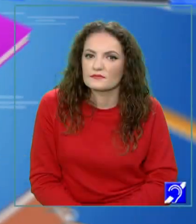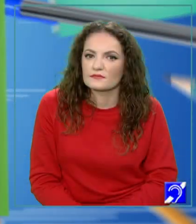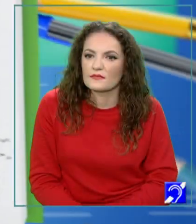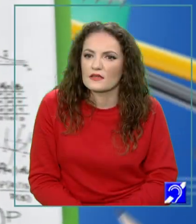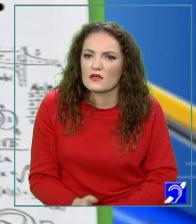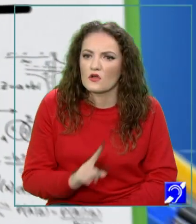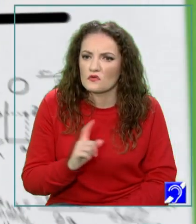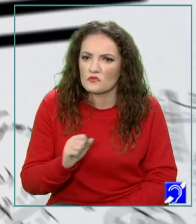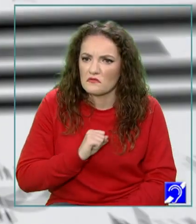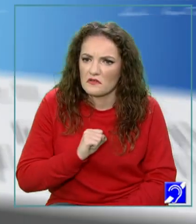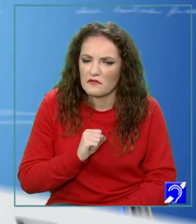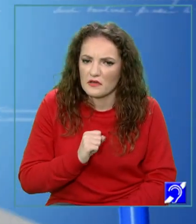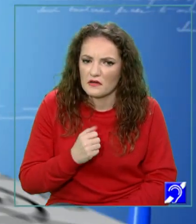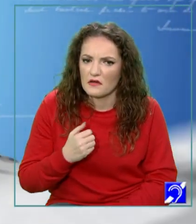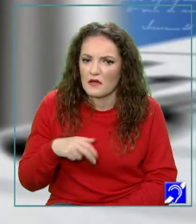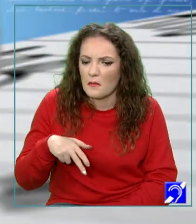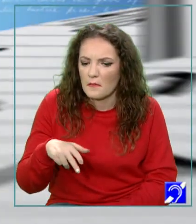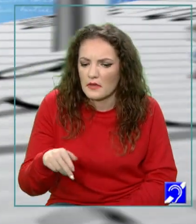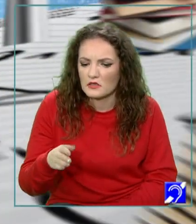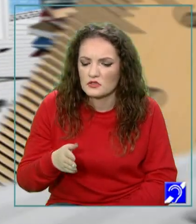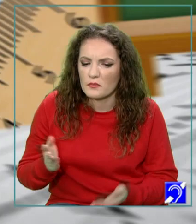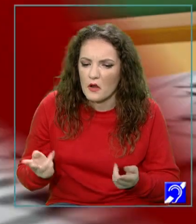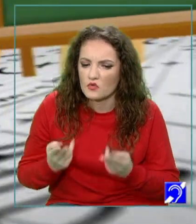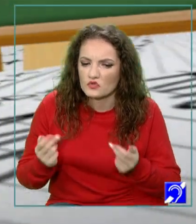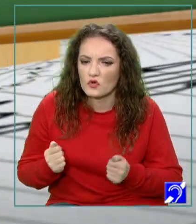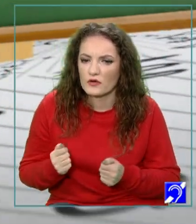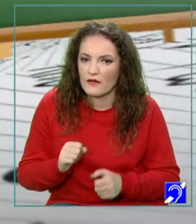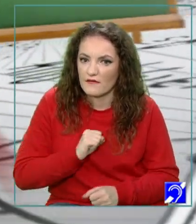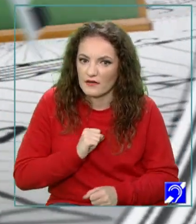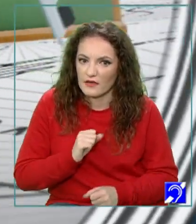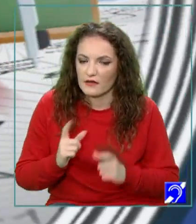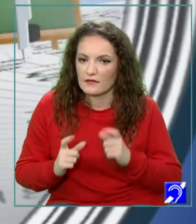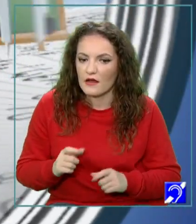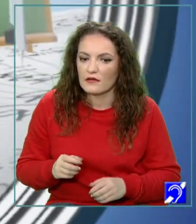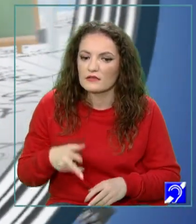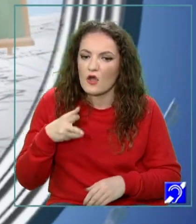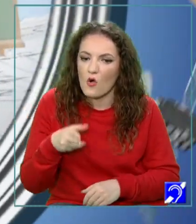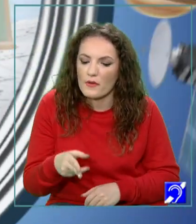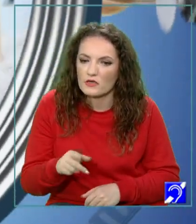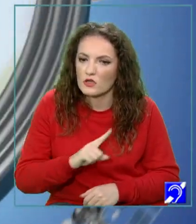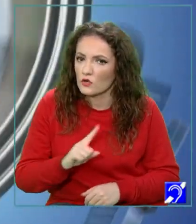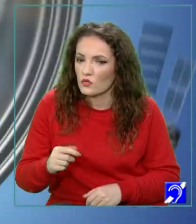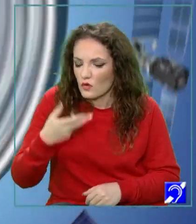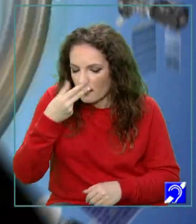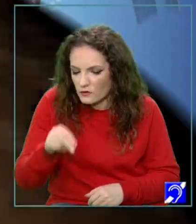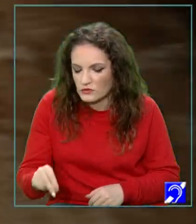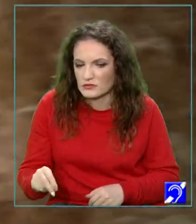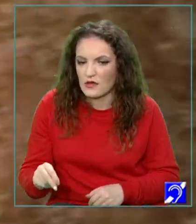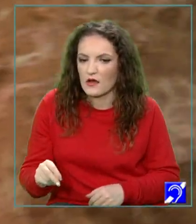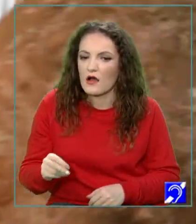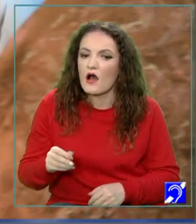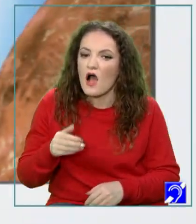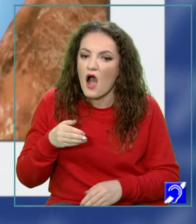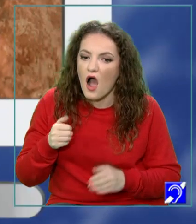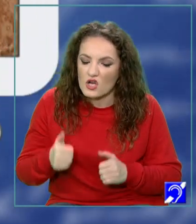nu-ți fie teamă că înaintezi prea încet. Teme-te dacă te oprești. Nu renunțați, oricât de greu progresați. Doar așa veți obține